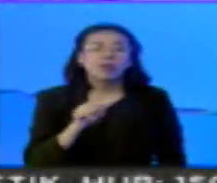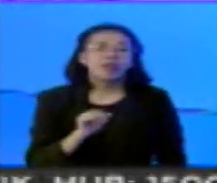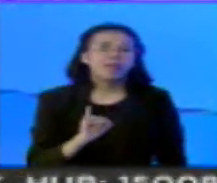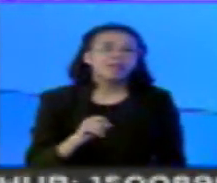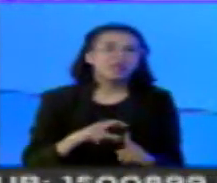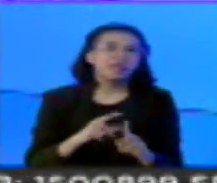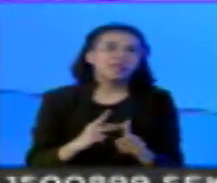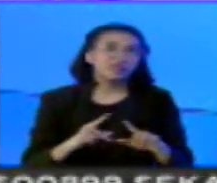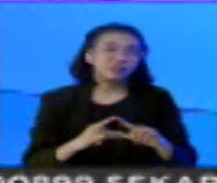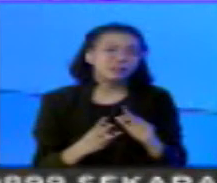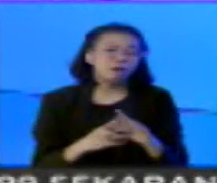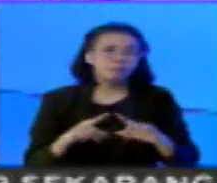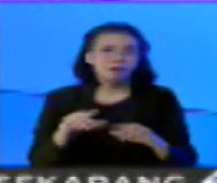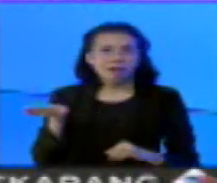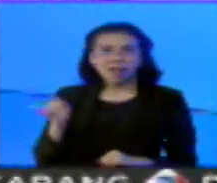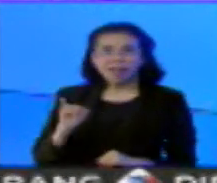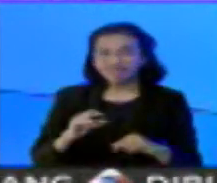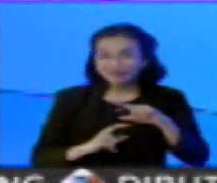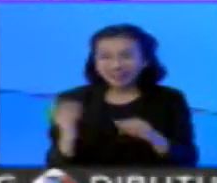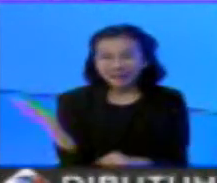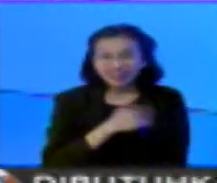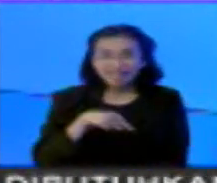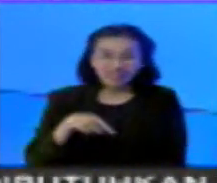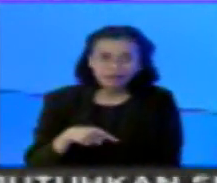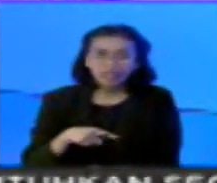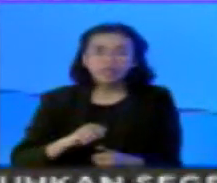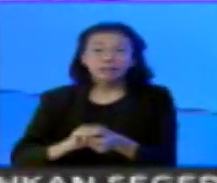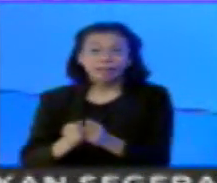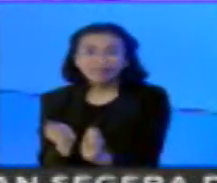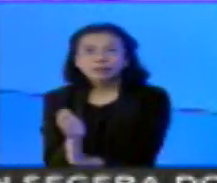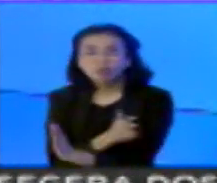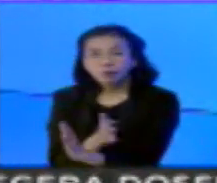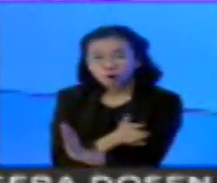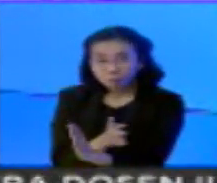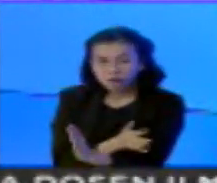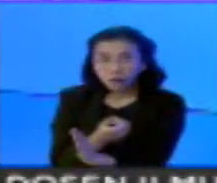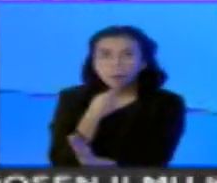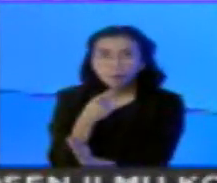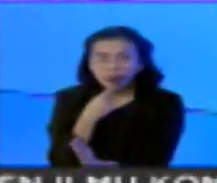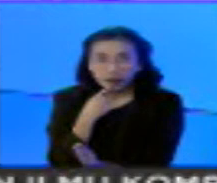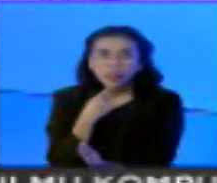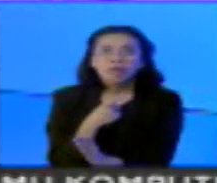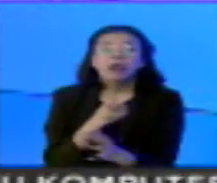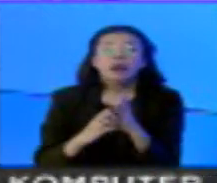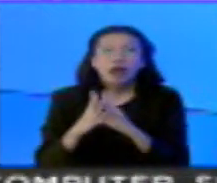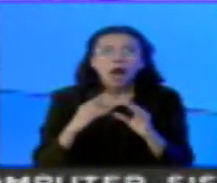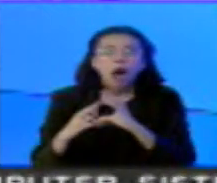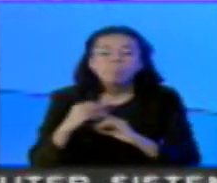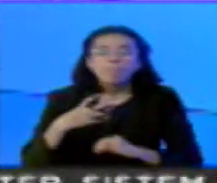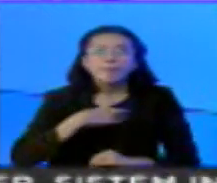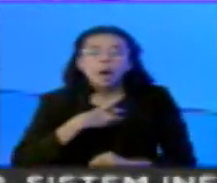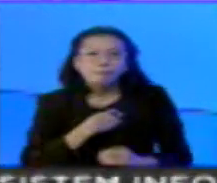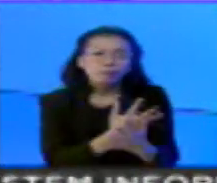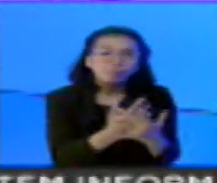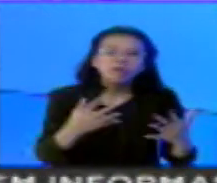Pol Idam Aziz pada Rabu hari ini. Sebelum menggelar fit dan proper test, Komisi 3 DPR telah melakukan